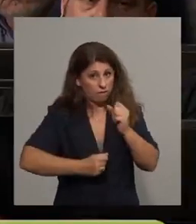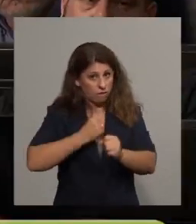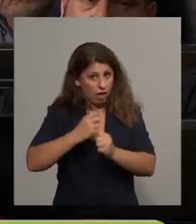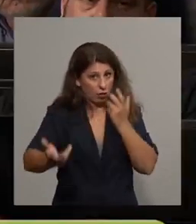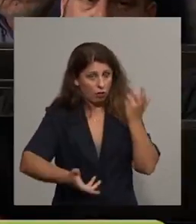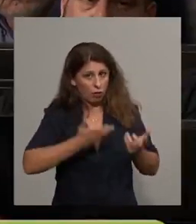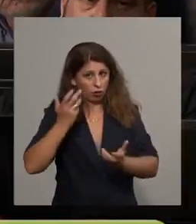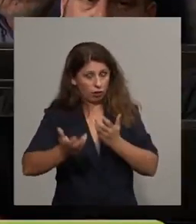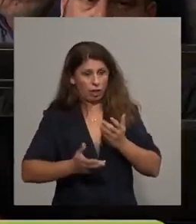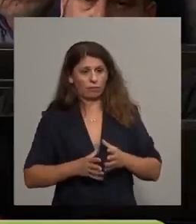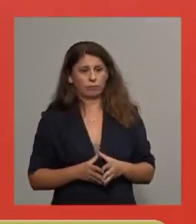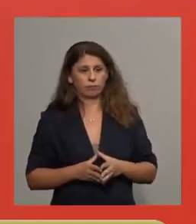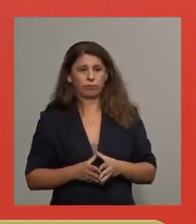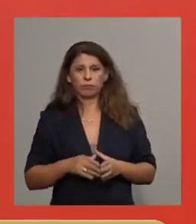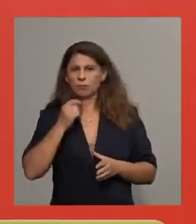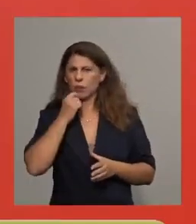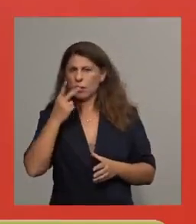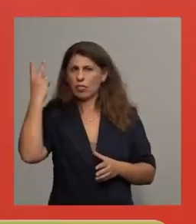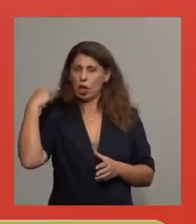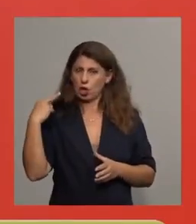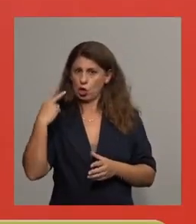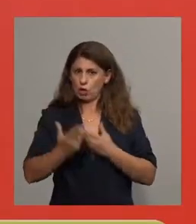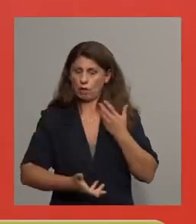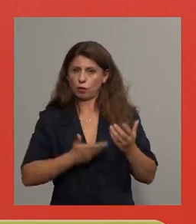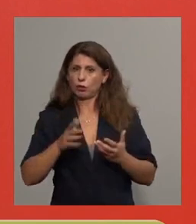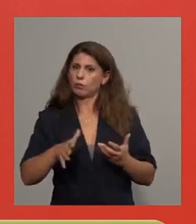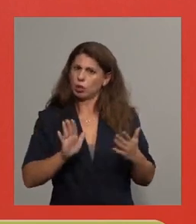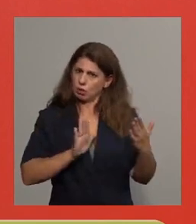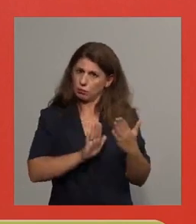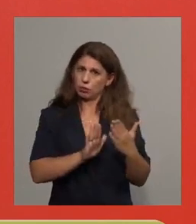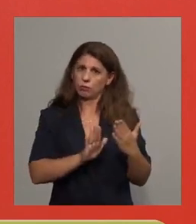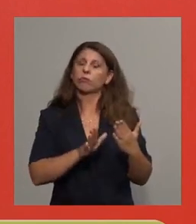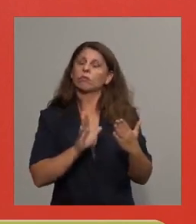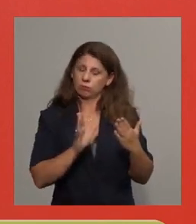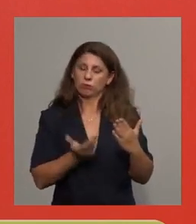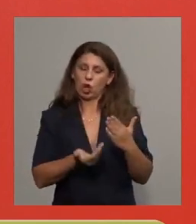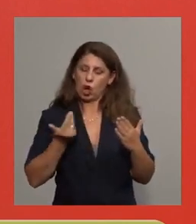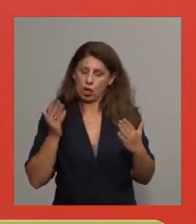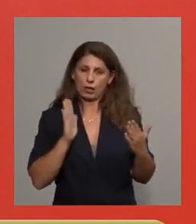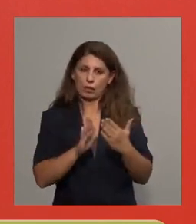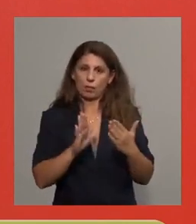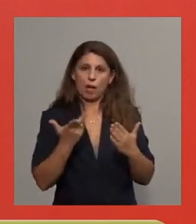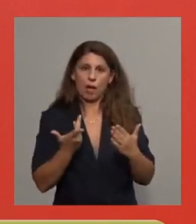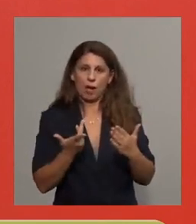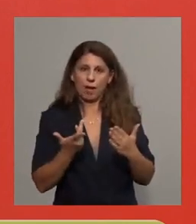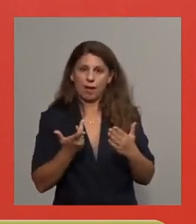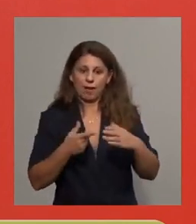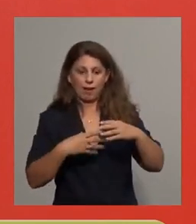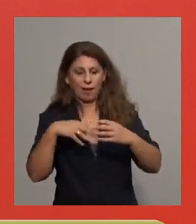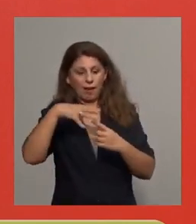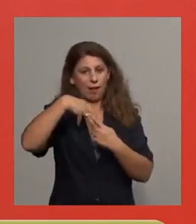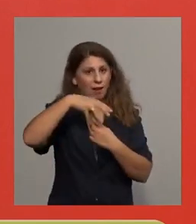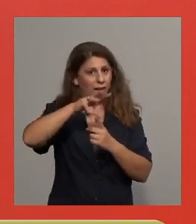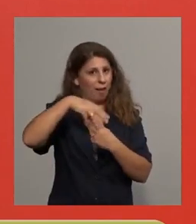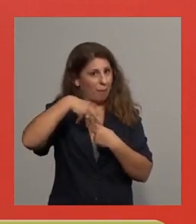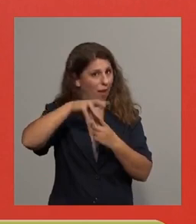πυρκαγιά, αλλά και η προπέρσινη, μπορεί να αντιμετωπίστηκαν σχετικά έγκαιρα, όμως χτυπούν το